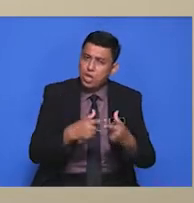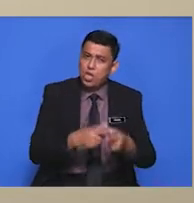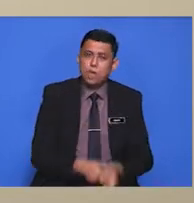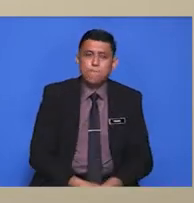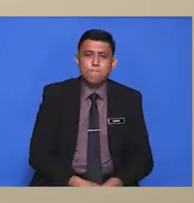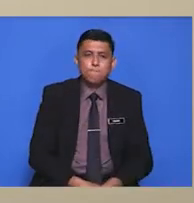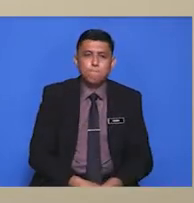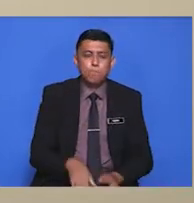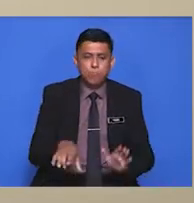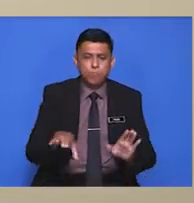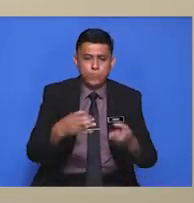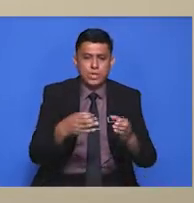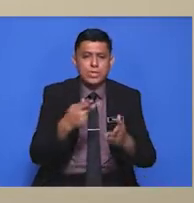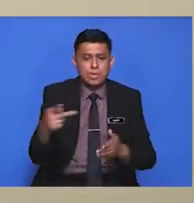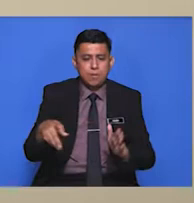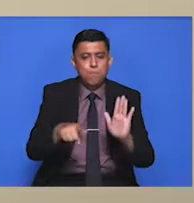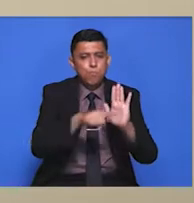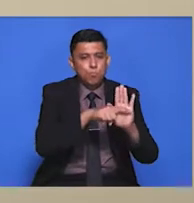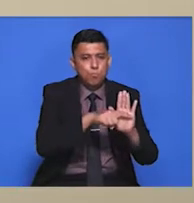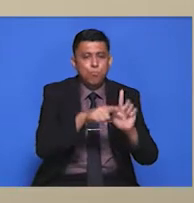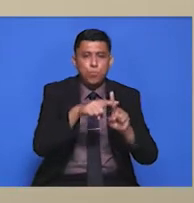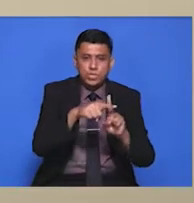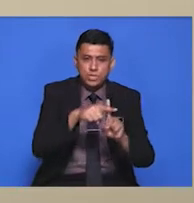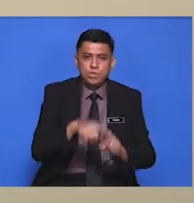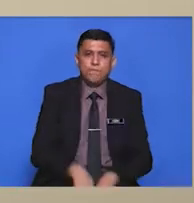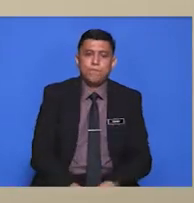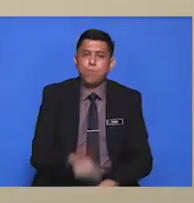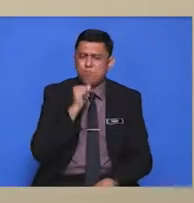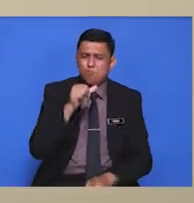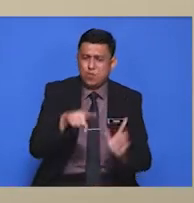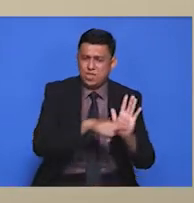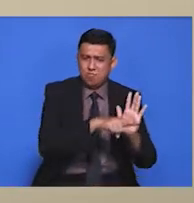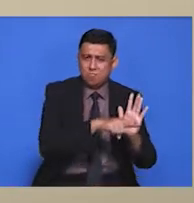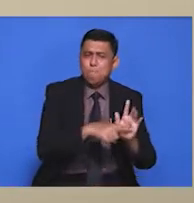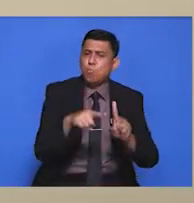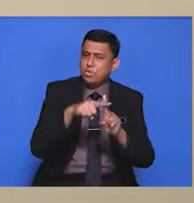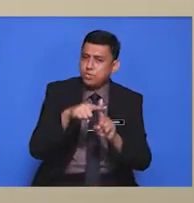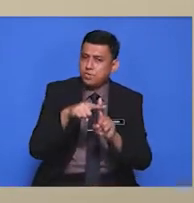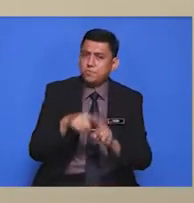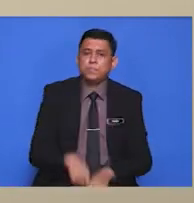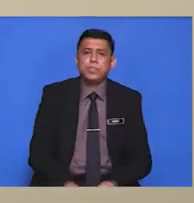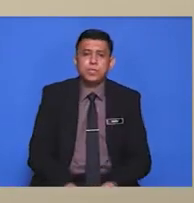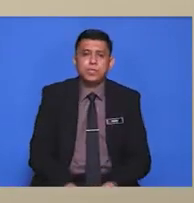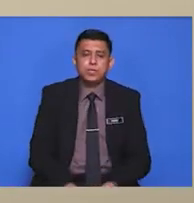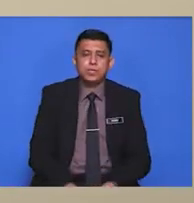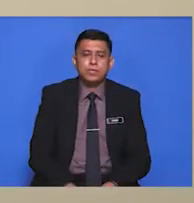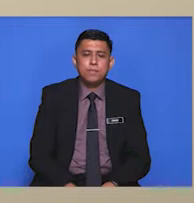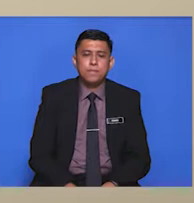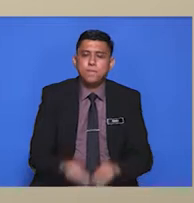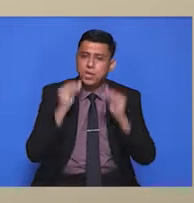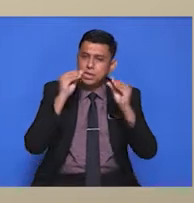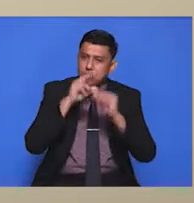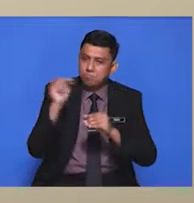positif seseorang yang dapat memberikan kesan baik dan teladan kepada orang lain. Pengajaran